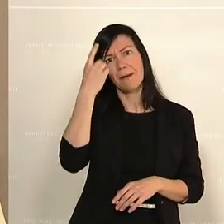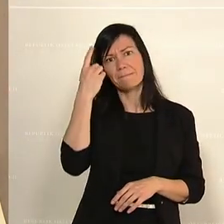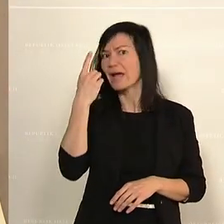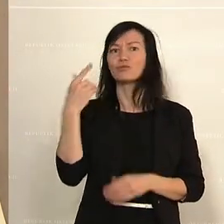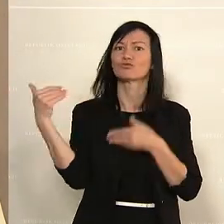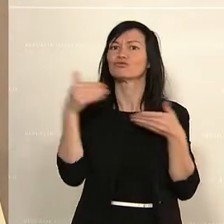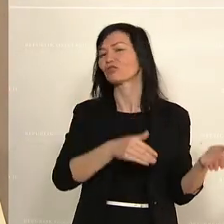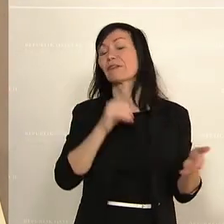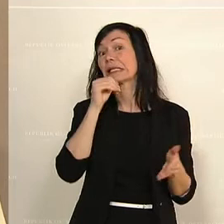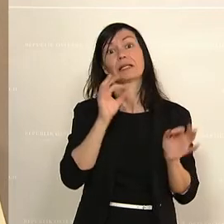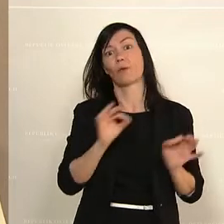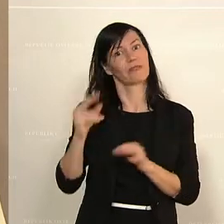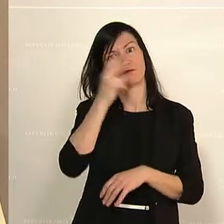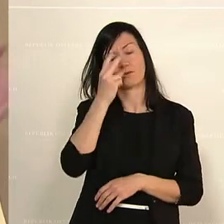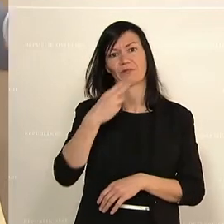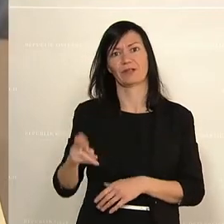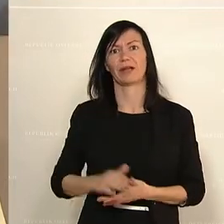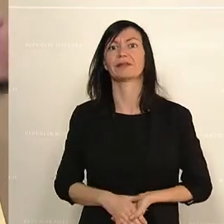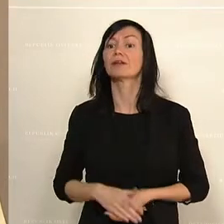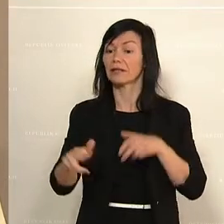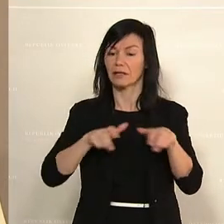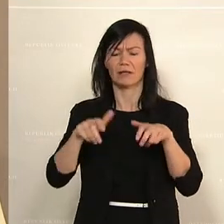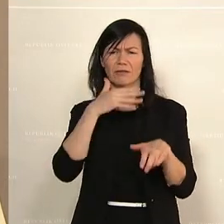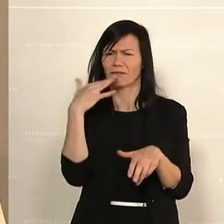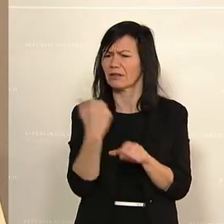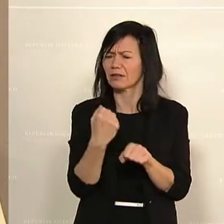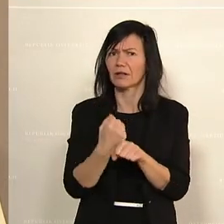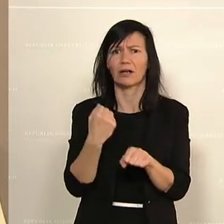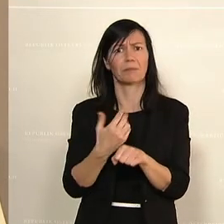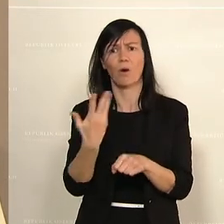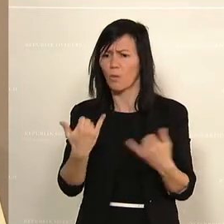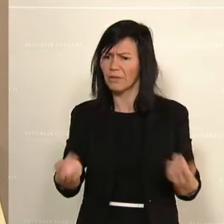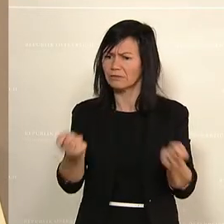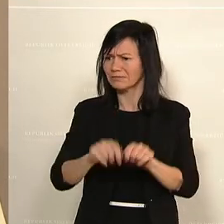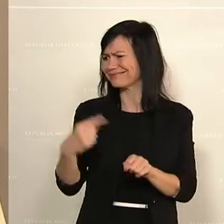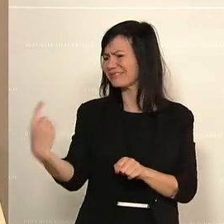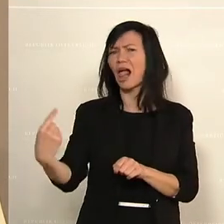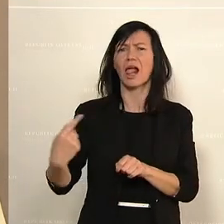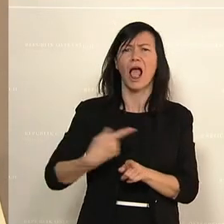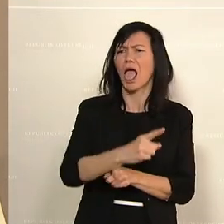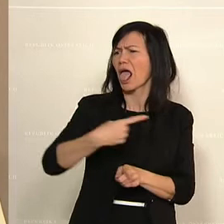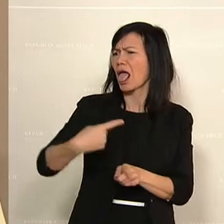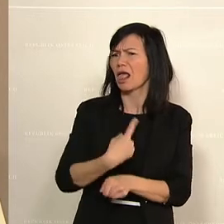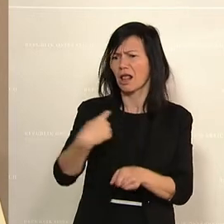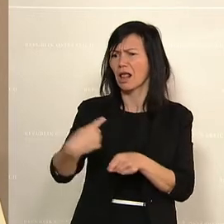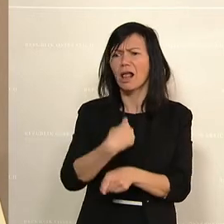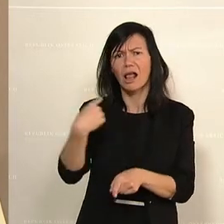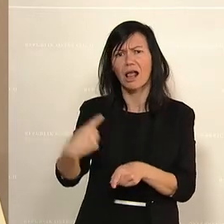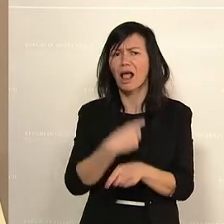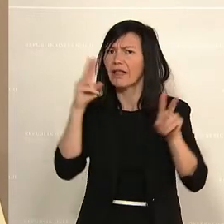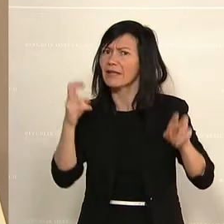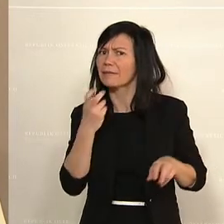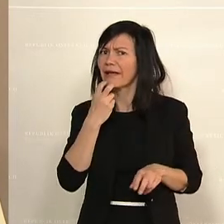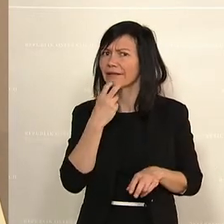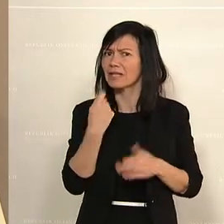alle haben viel getan. Wir beschließen heute den von Ihnen mit Hohn und Spott überzogenen Energiekostenausgleich, diesen